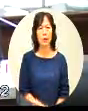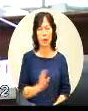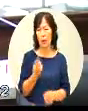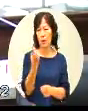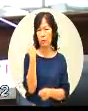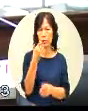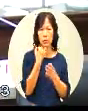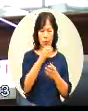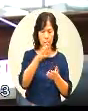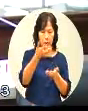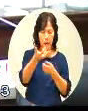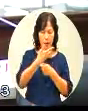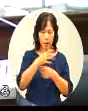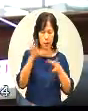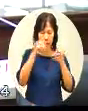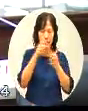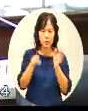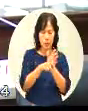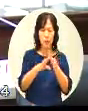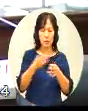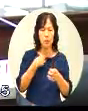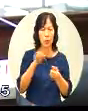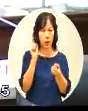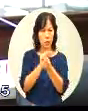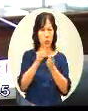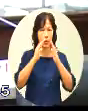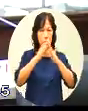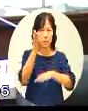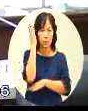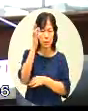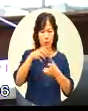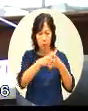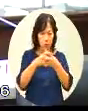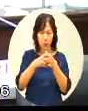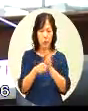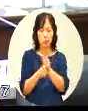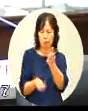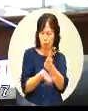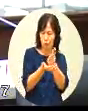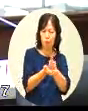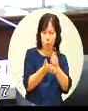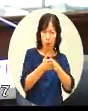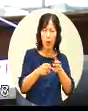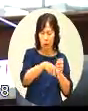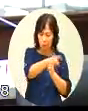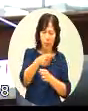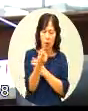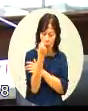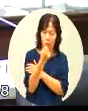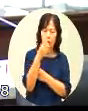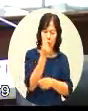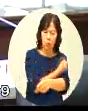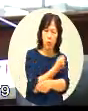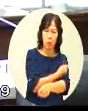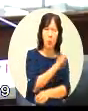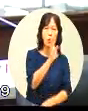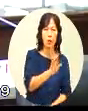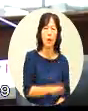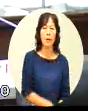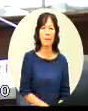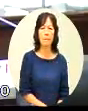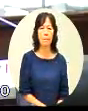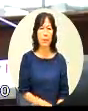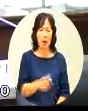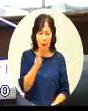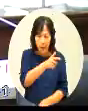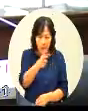要到这个资料之后，我觉得我还是要跟我们的事务团队来做一个鼓励，他们真的非常的辛苦，请下一张。而且他们喷